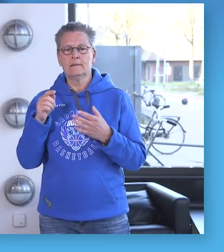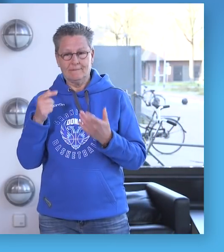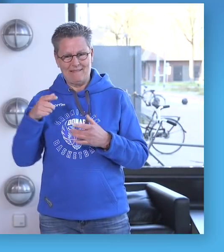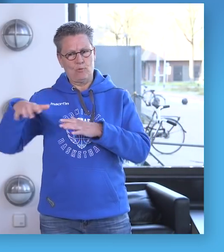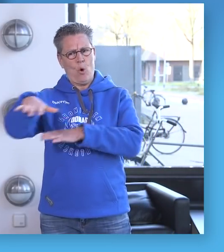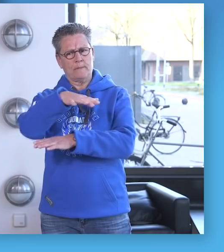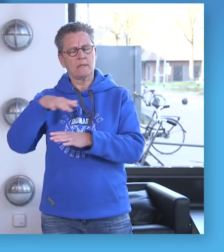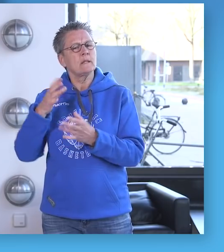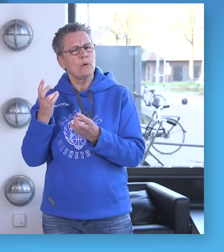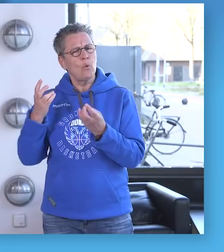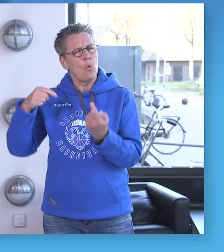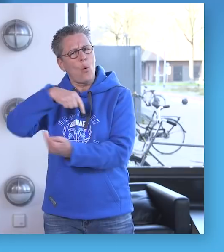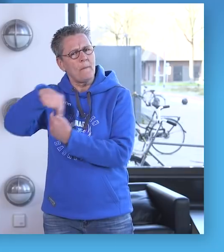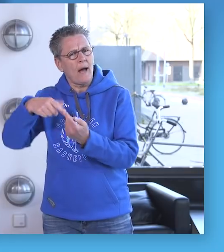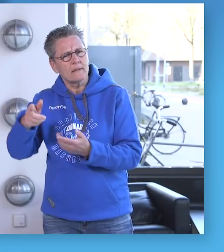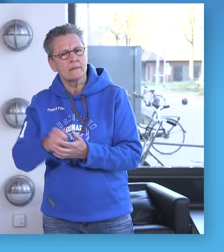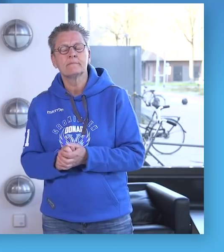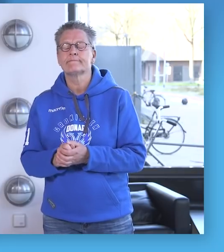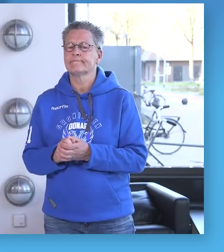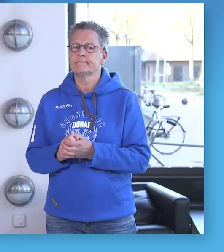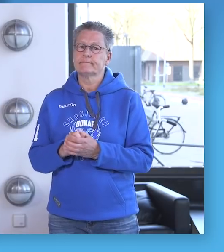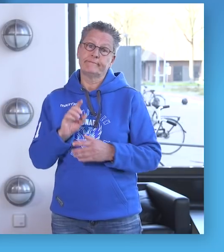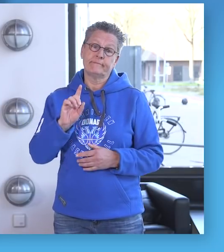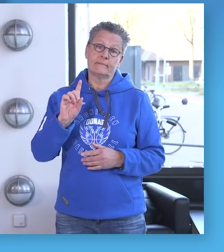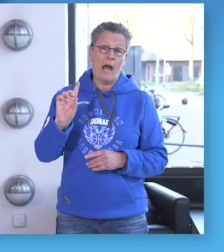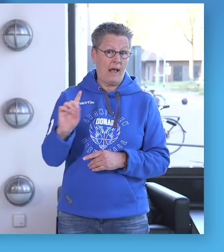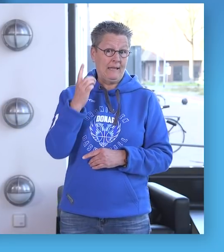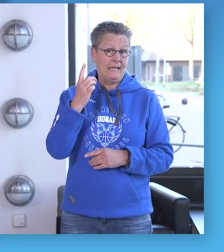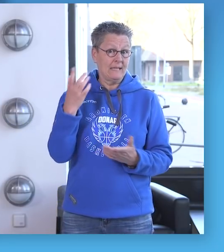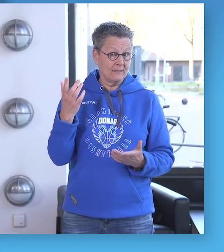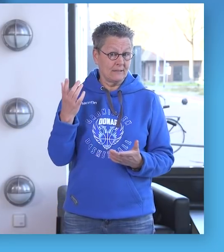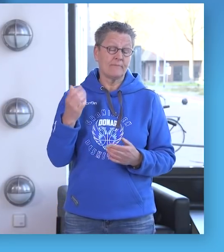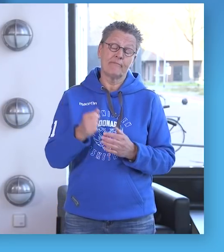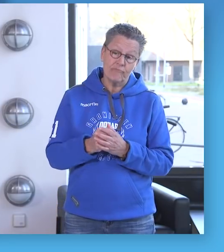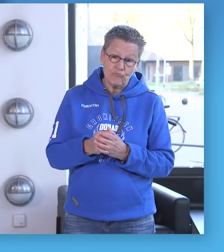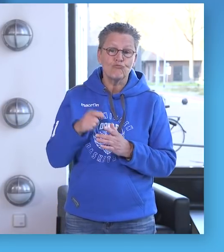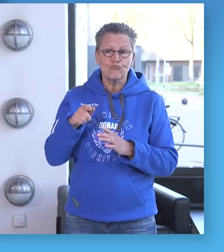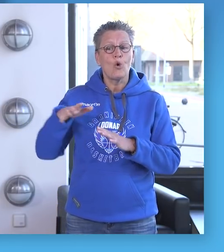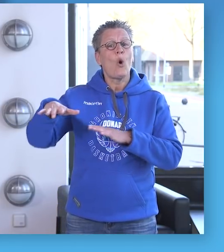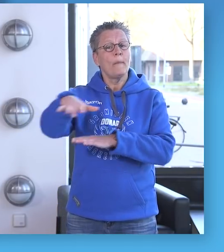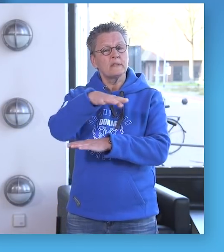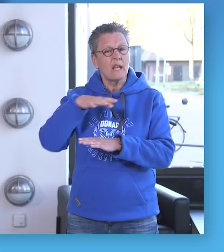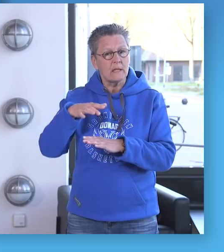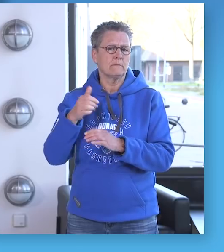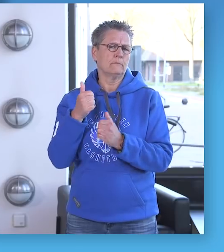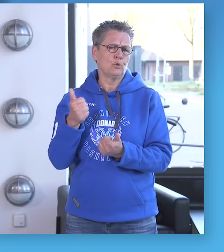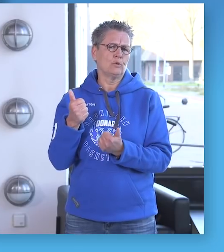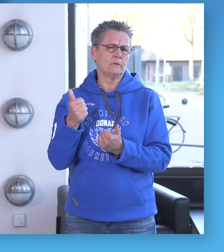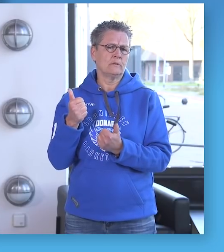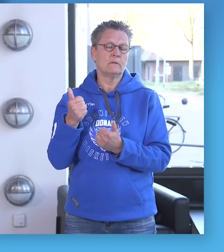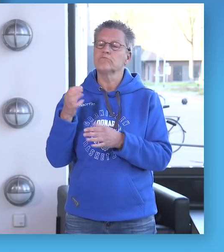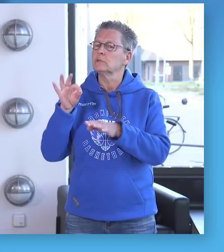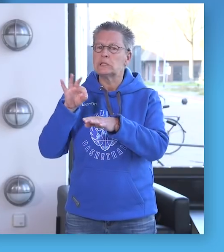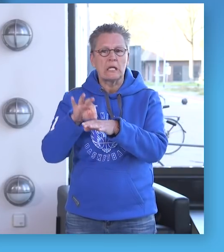deze omstandigheden om? Nou, allereerst, het gaat goed, hè, dus naar de omstandigheden. Niet